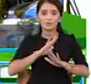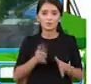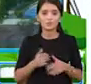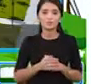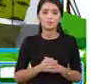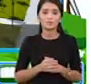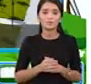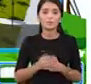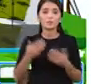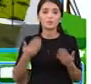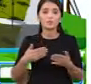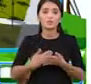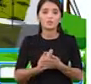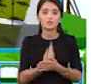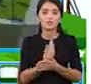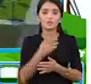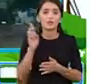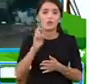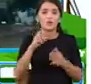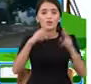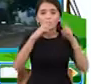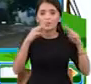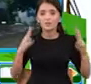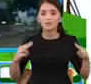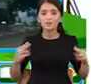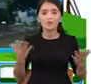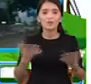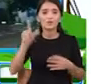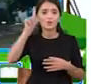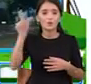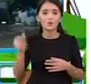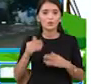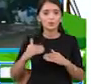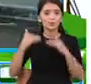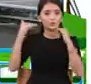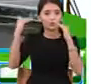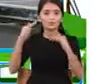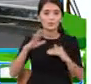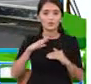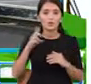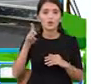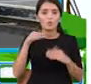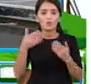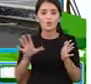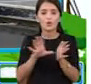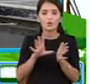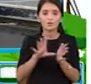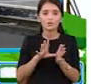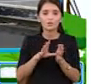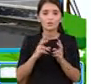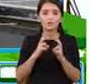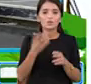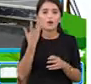sezmabman-da. Bu yangi oq qasrlar qaysi oyda yuksalgan? Mana bu